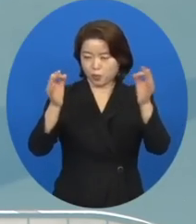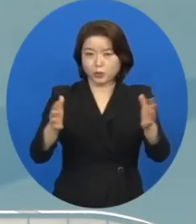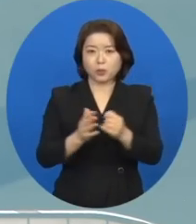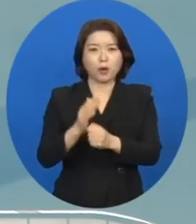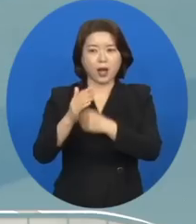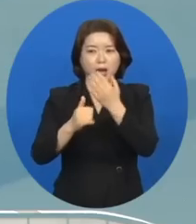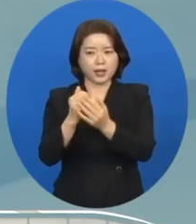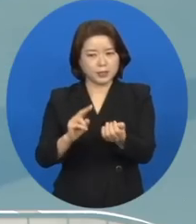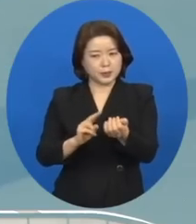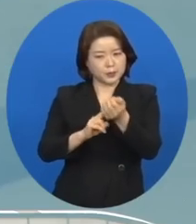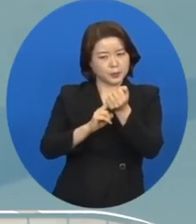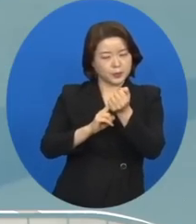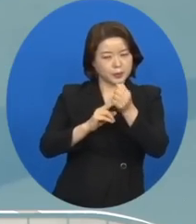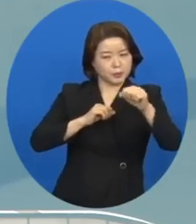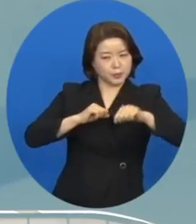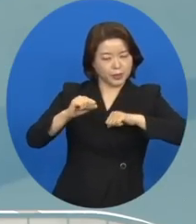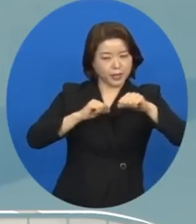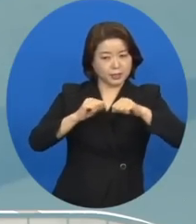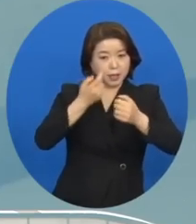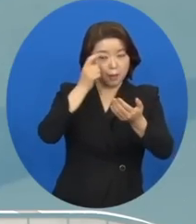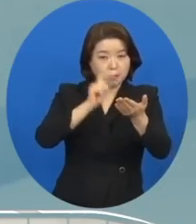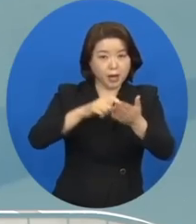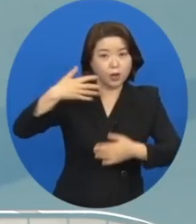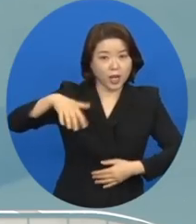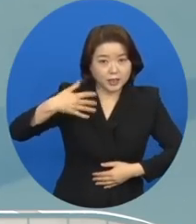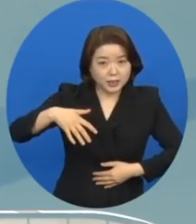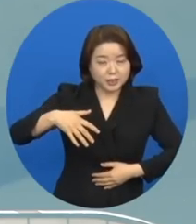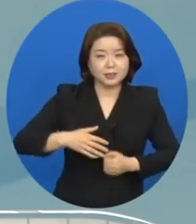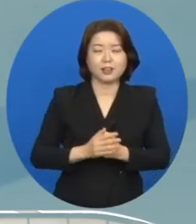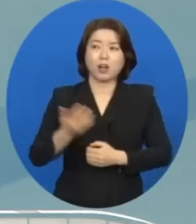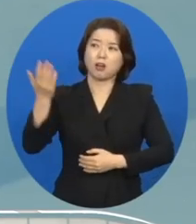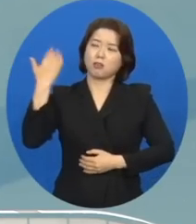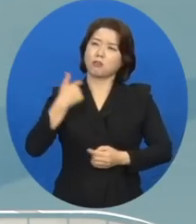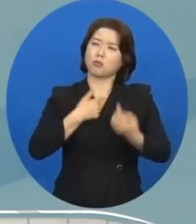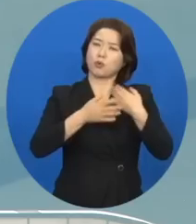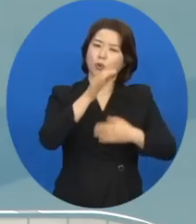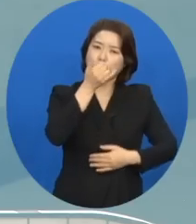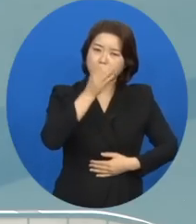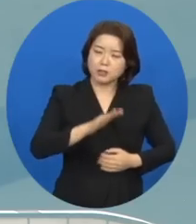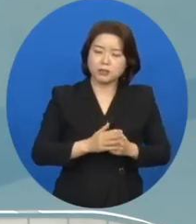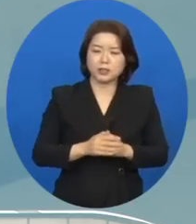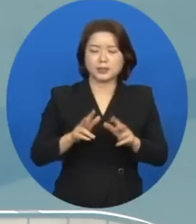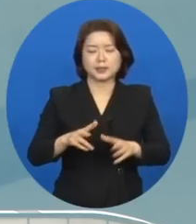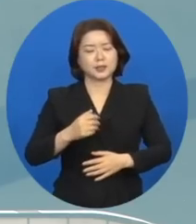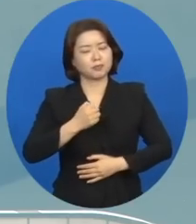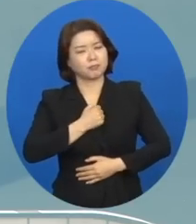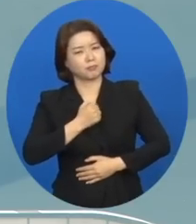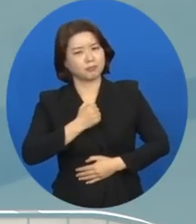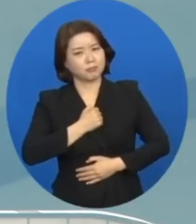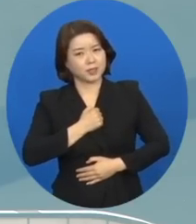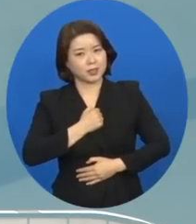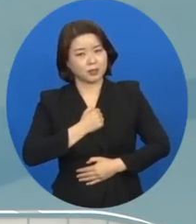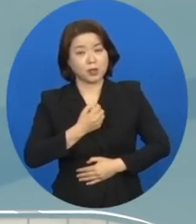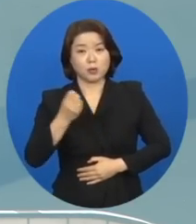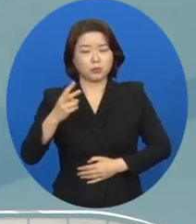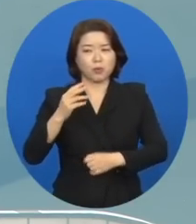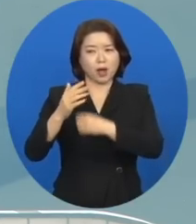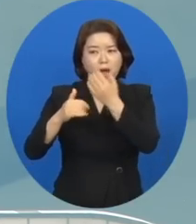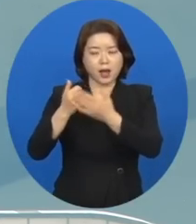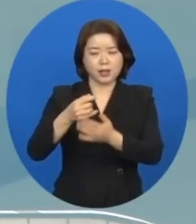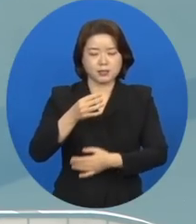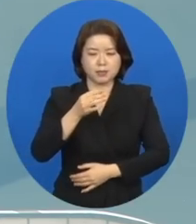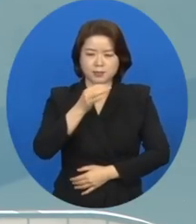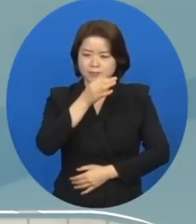하나님의 숨은 역사를 발견하지 못했거나 예전에는 경험했는데 좀 답답하고 또 하나님의 어떤